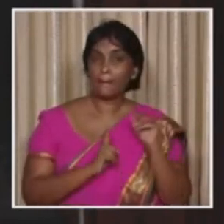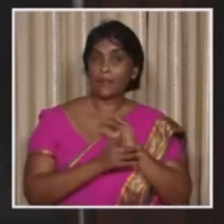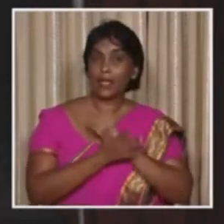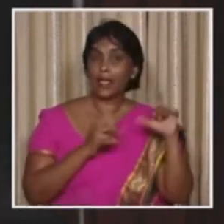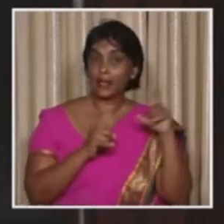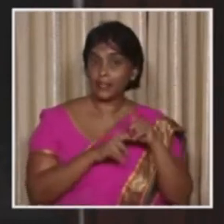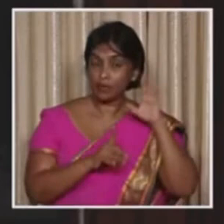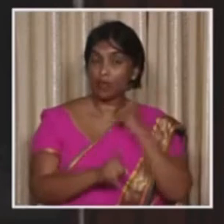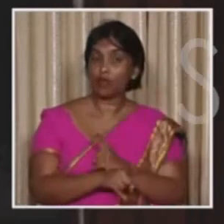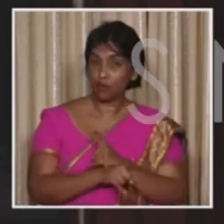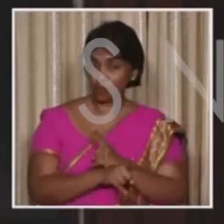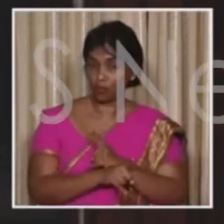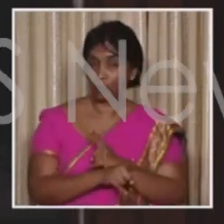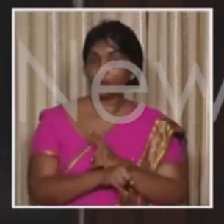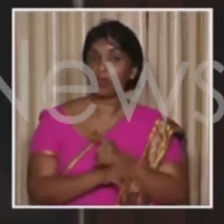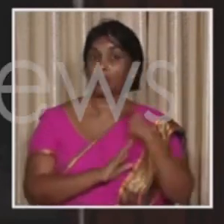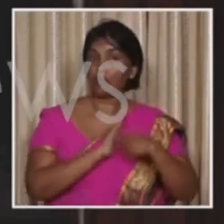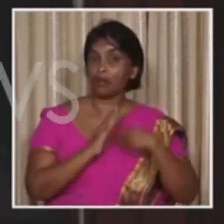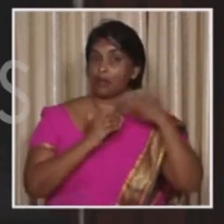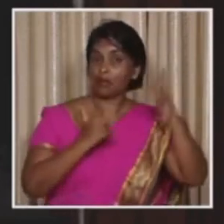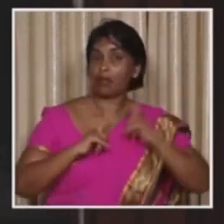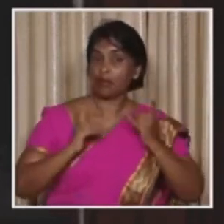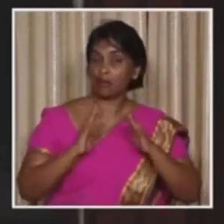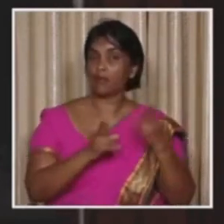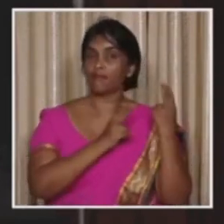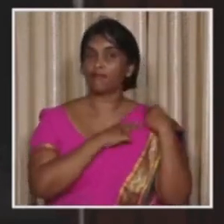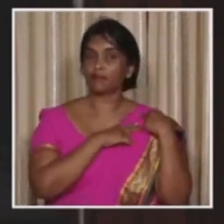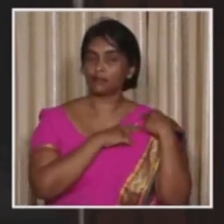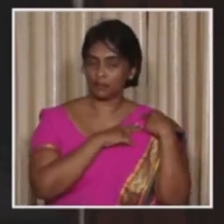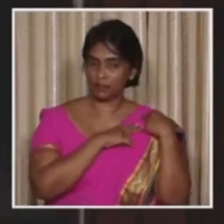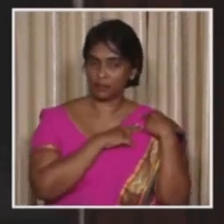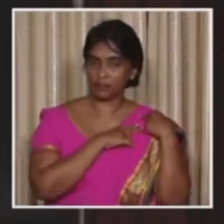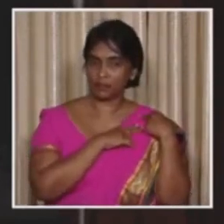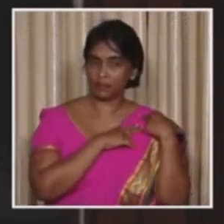PhD එකක් තියෙන ගුරුවරයෙක් තමයි රටේ අනාගතයේ දරුවව බාරගන්නේ.